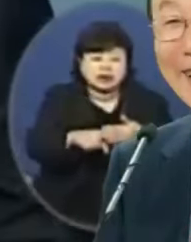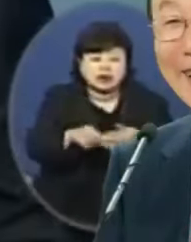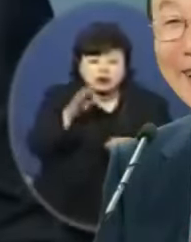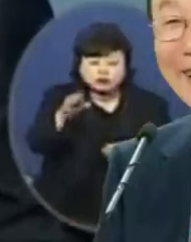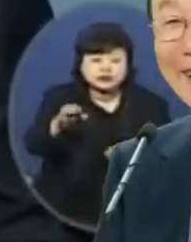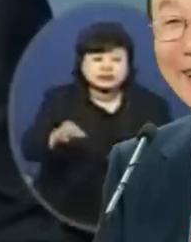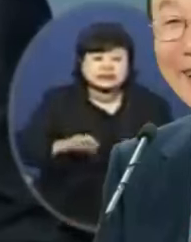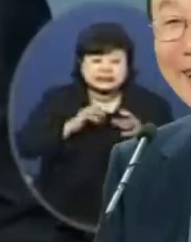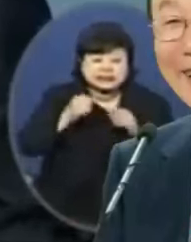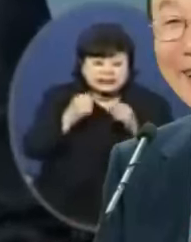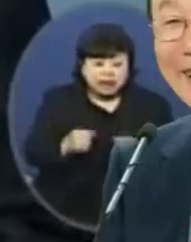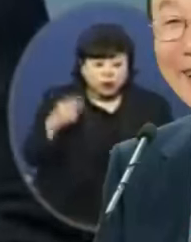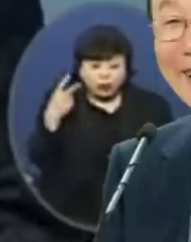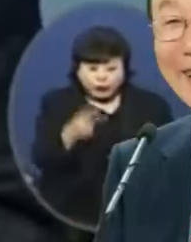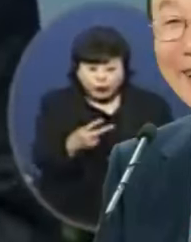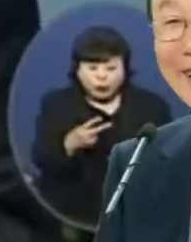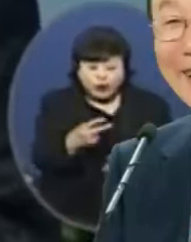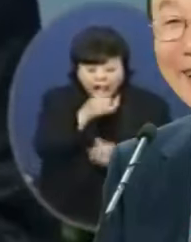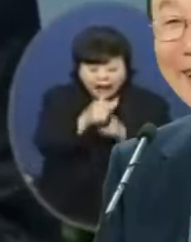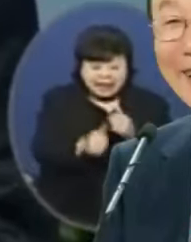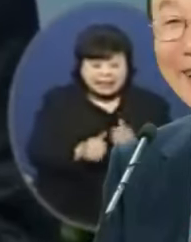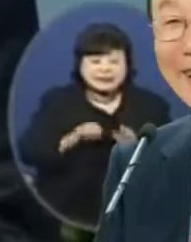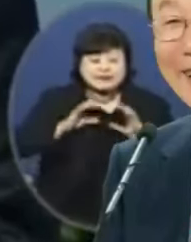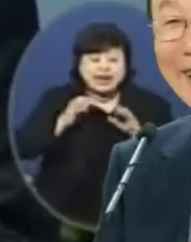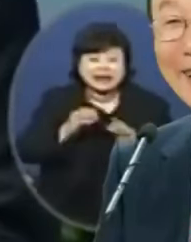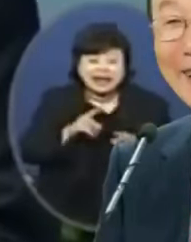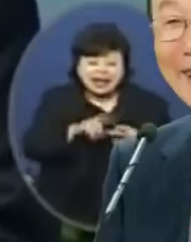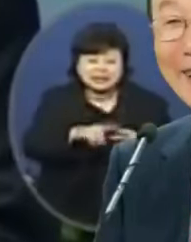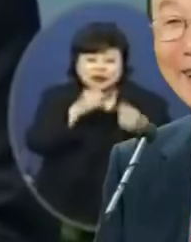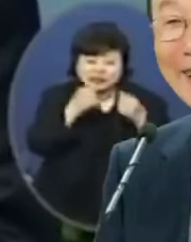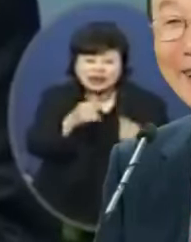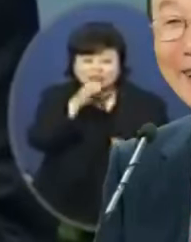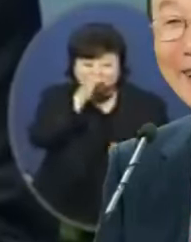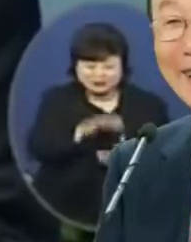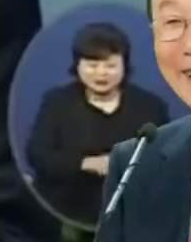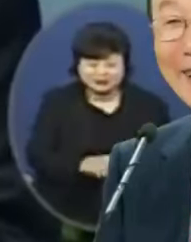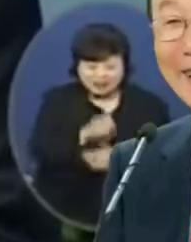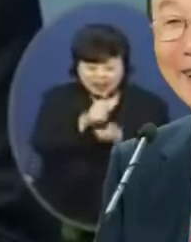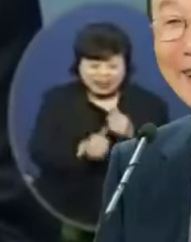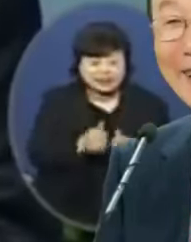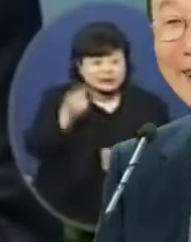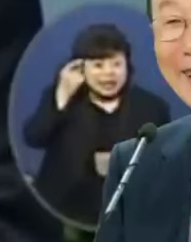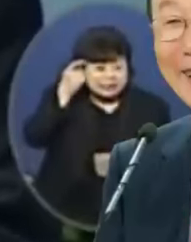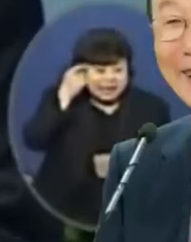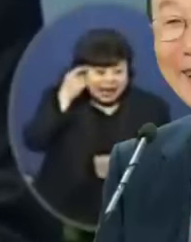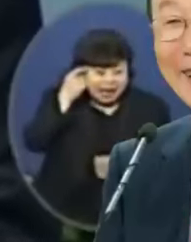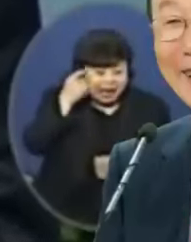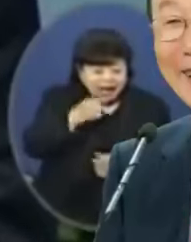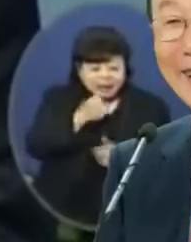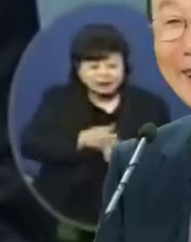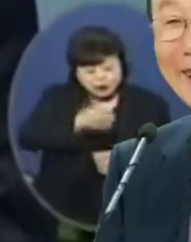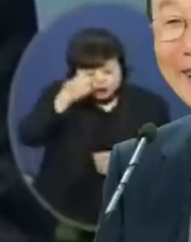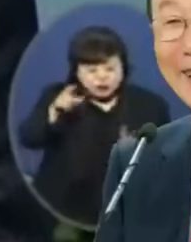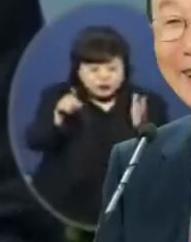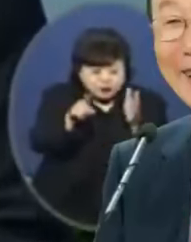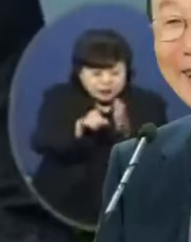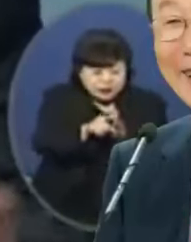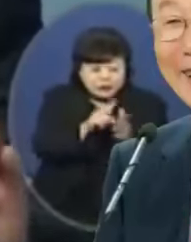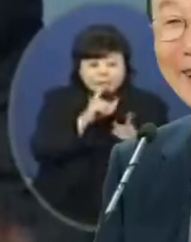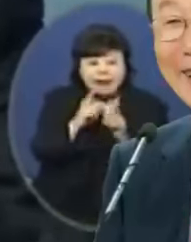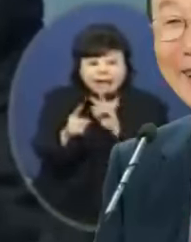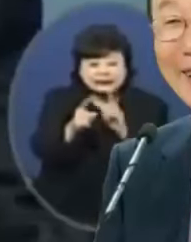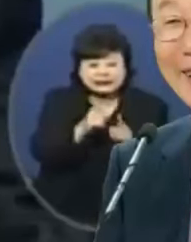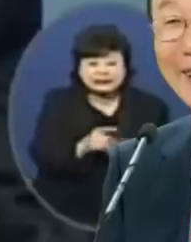물질적인 세계만 살고 있는 것이 아니라 하늘나라에도 살고 있는 것입니다. 하나님의 생각, 하나님의 꿈, 하나님의 믿음, 하나님의